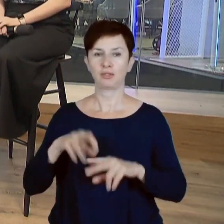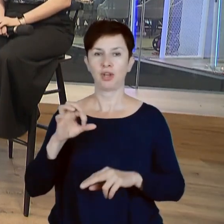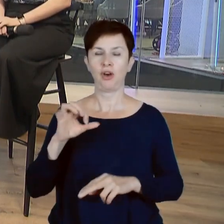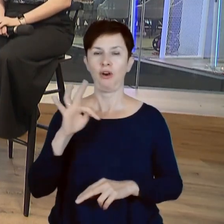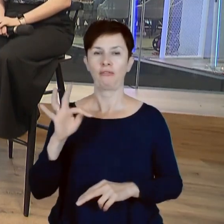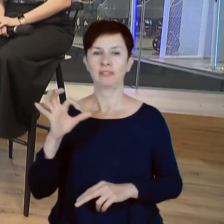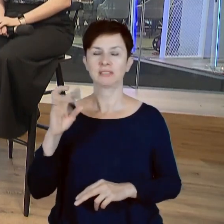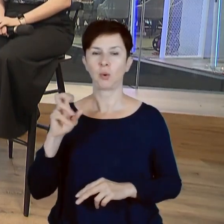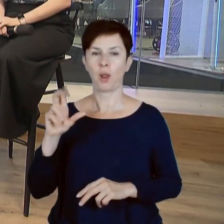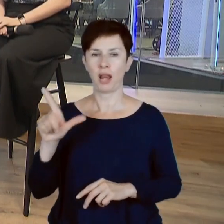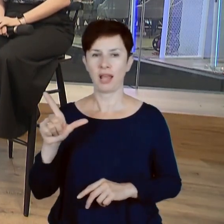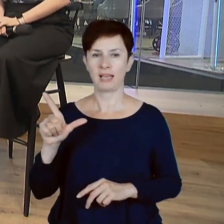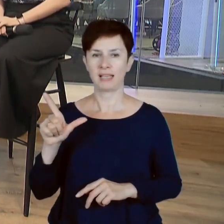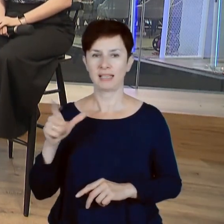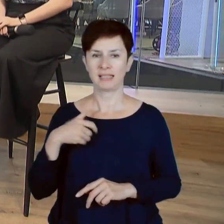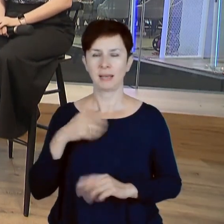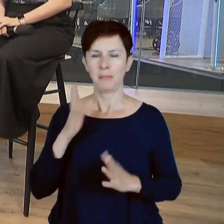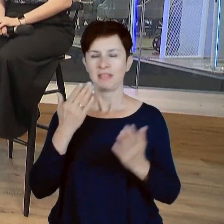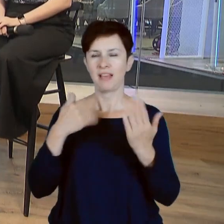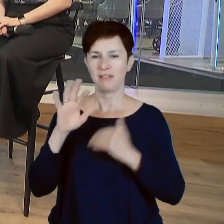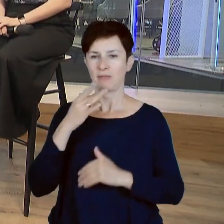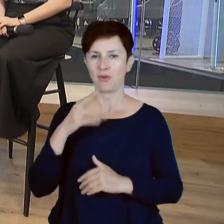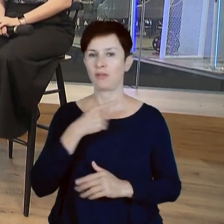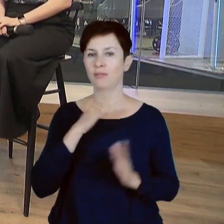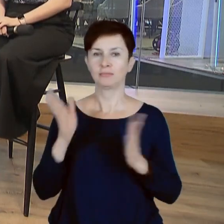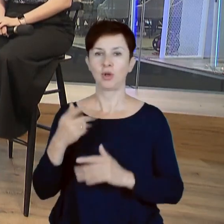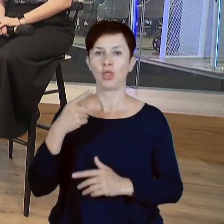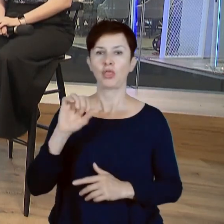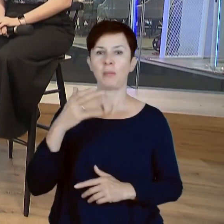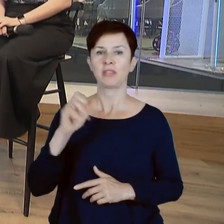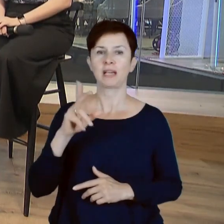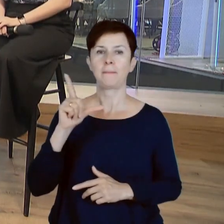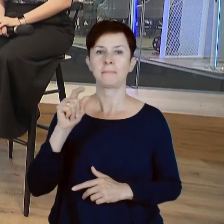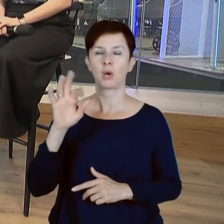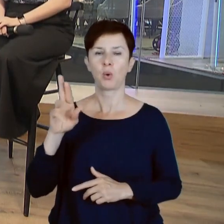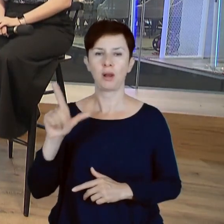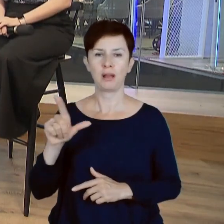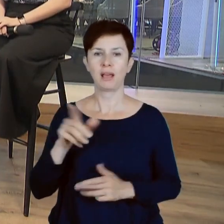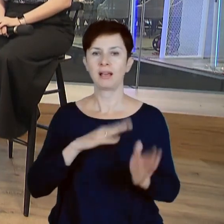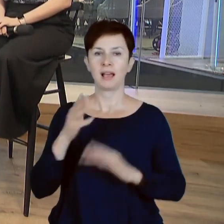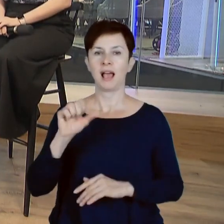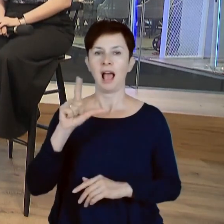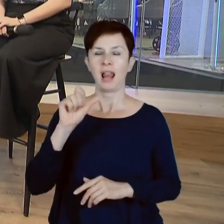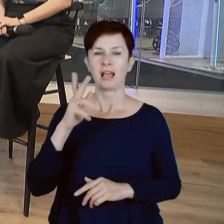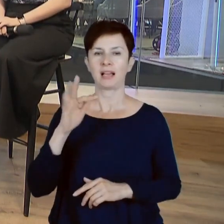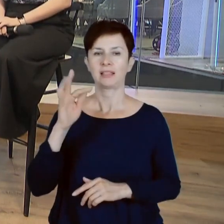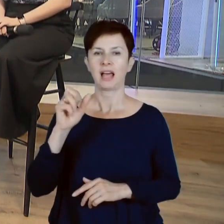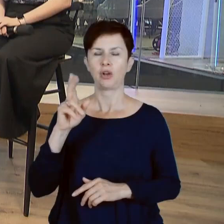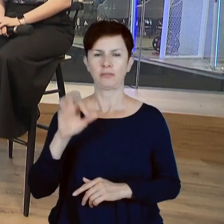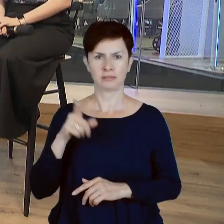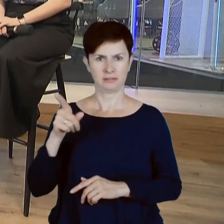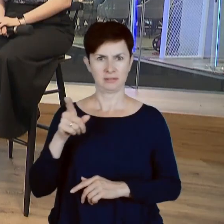Zaraz będę mówić trochę więcej o was. Dominika Pikul, czyli Brain Architects, i Alek Tarkowski. Alek, ty jesteś teraz Open